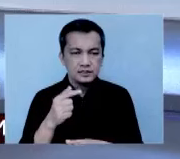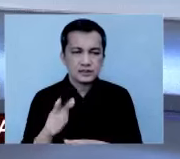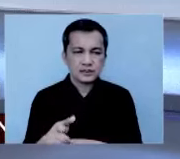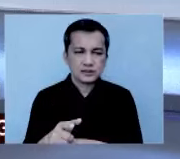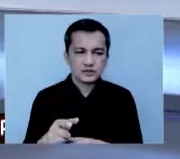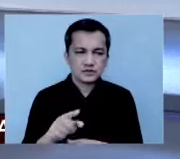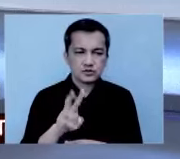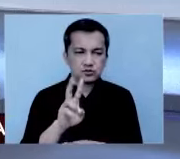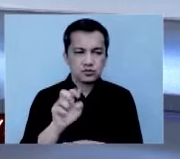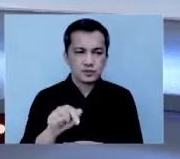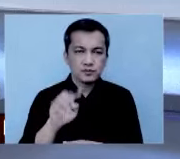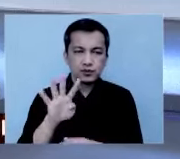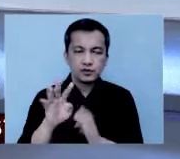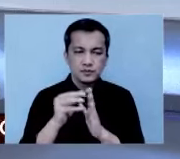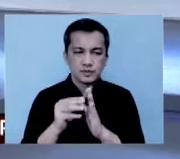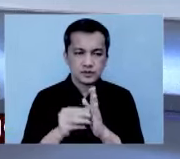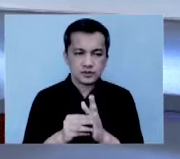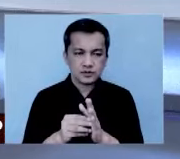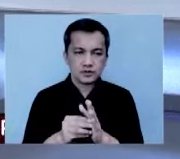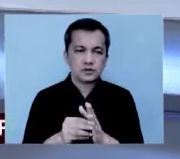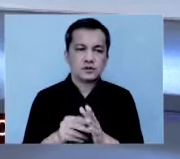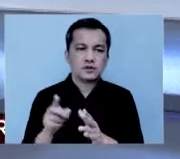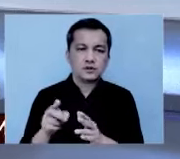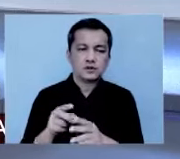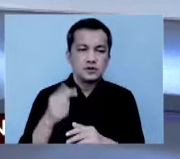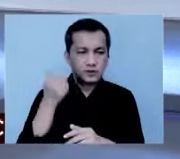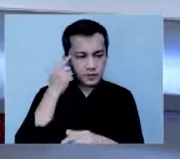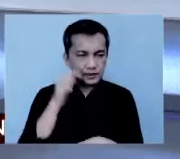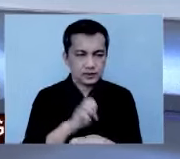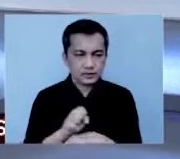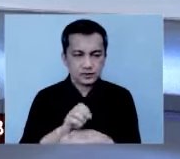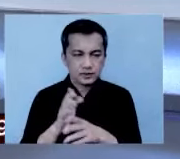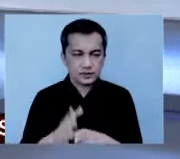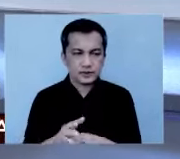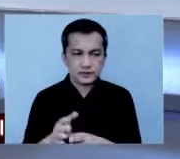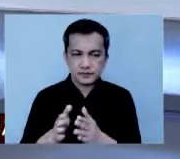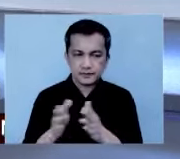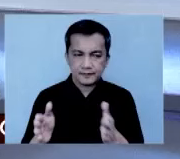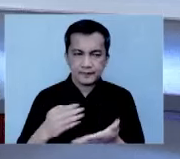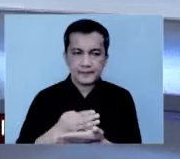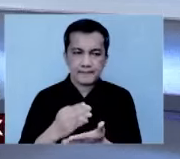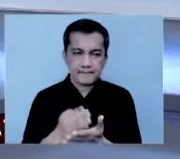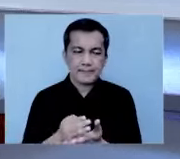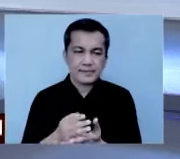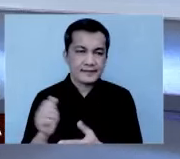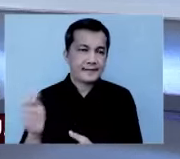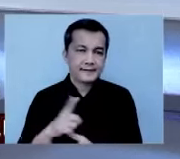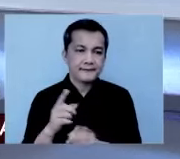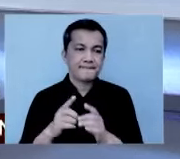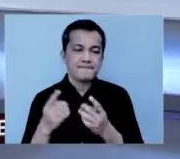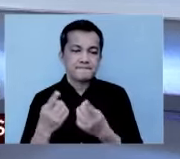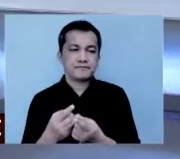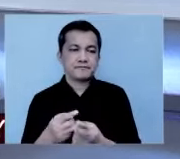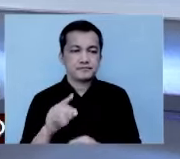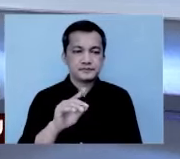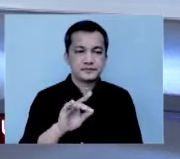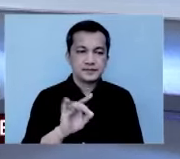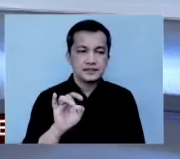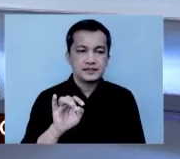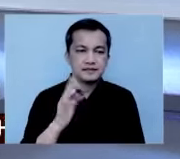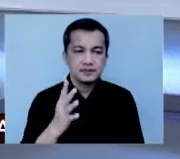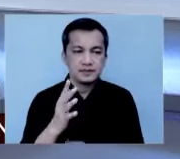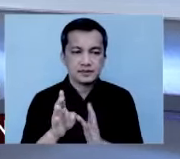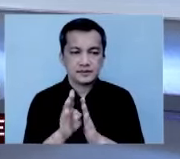2.4 million na government employees. Ito rin ang may pinakamalaking budget sa lahat ng departamento, 850 billion sa